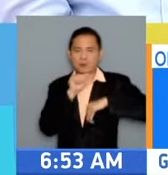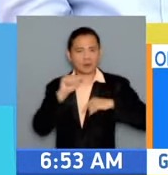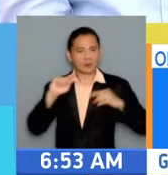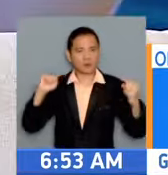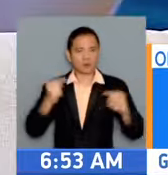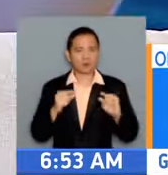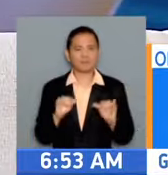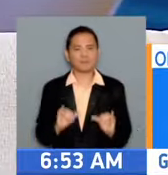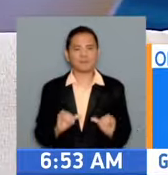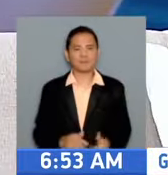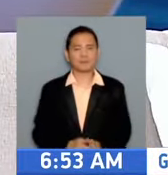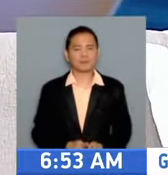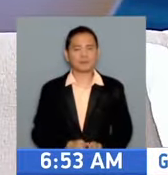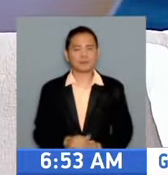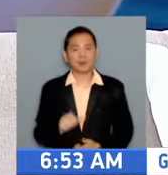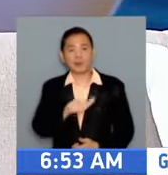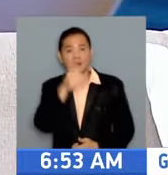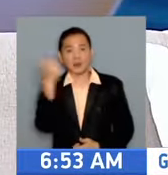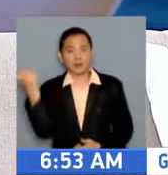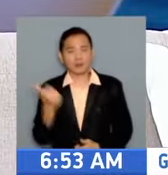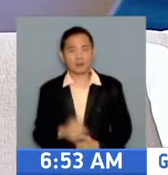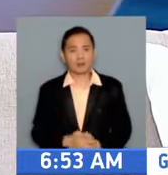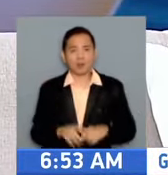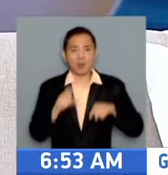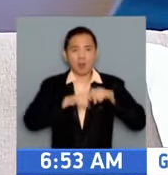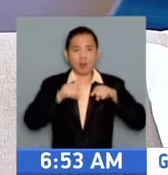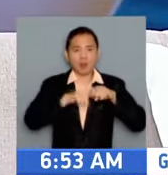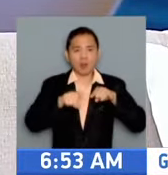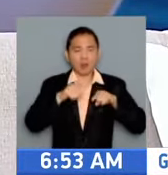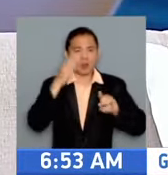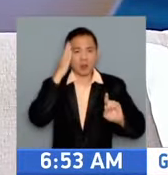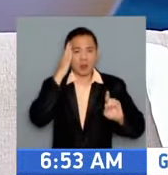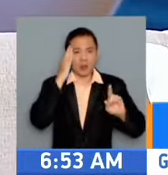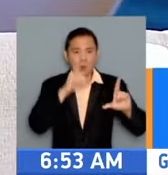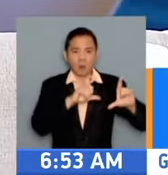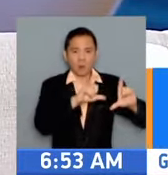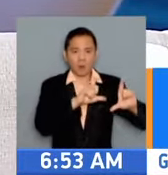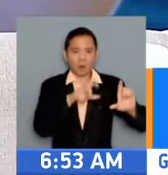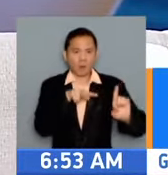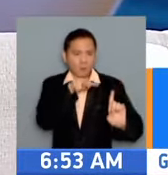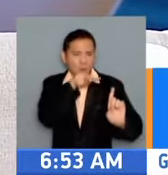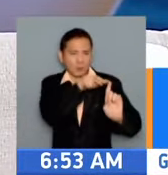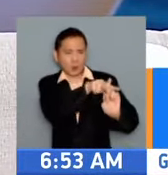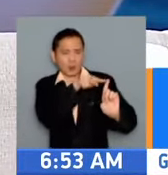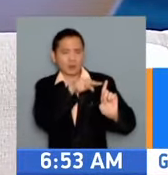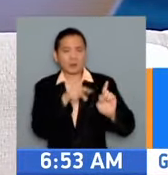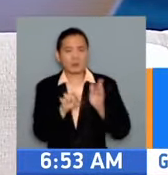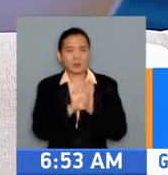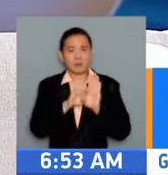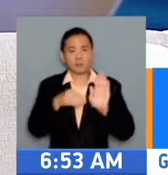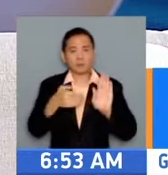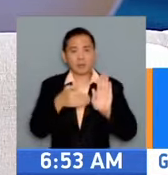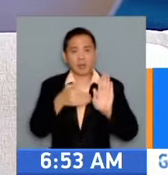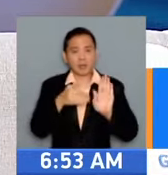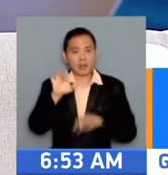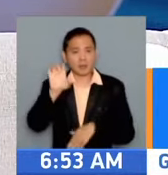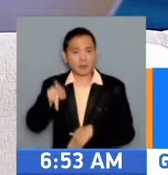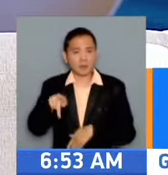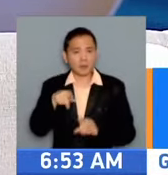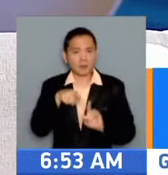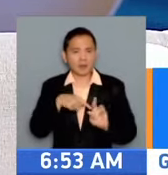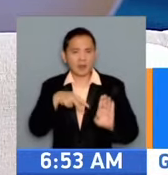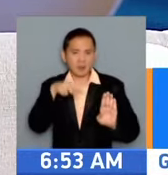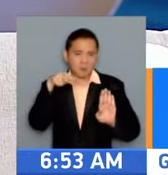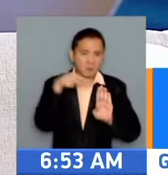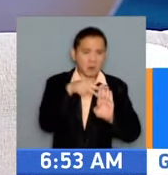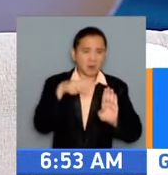ingatan sa mga bata ay yung makuryente. Ako, yung mga bukas na ano, di ba? Minsan yung mga charger natin nakasaklang sa port, tapos baka biglang lapitan ng